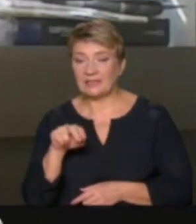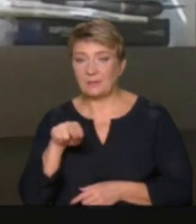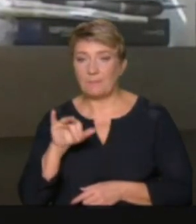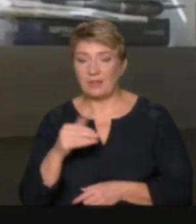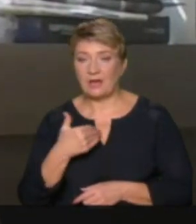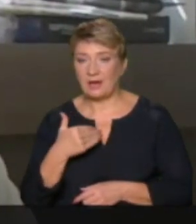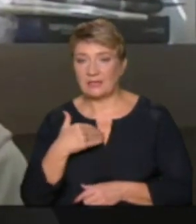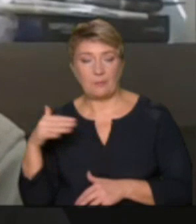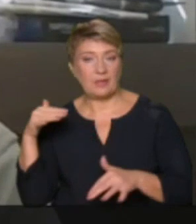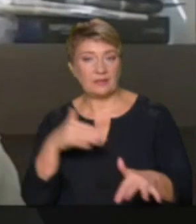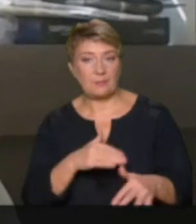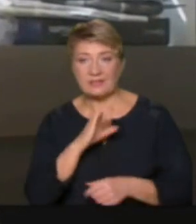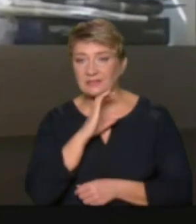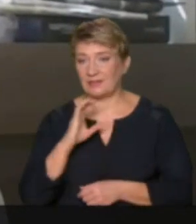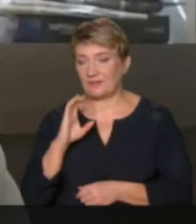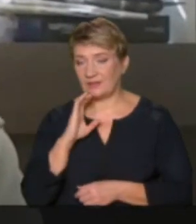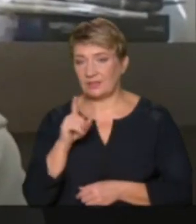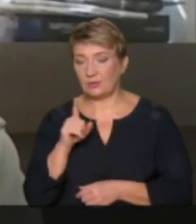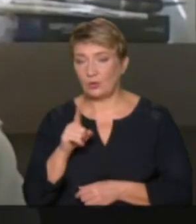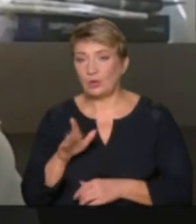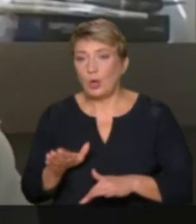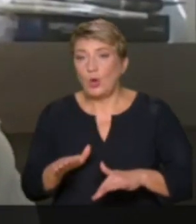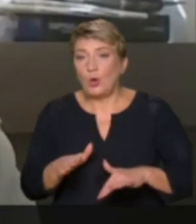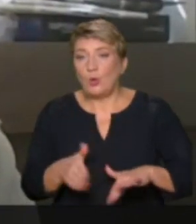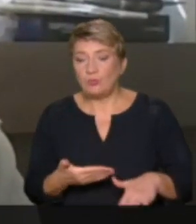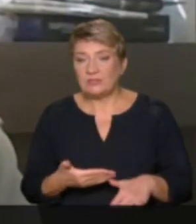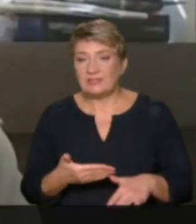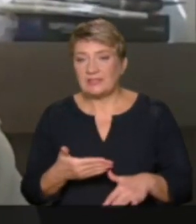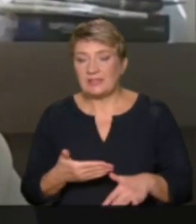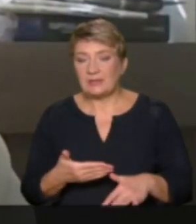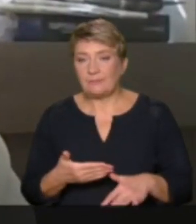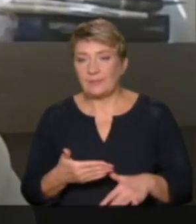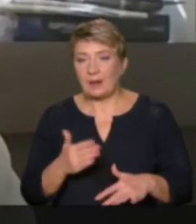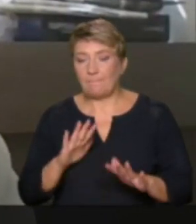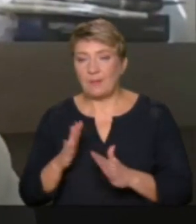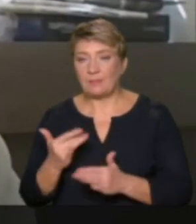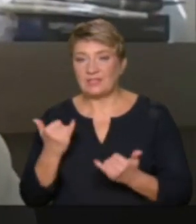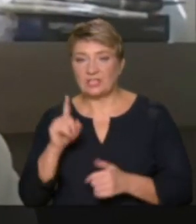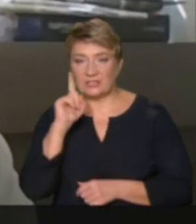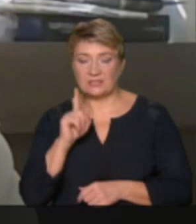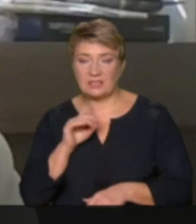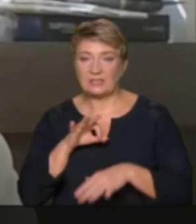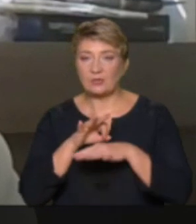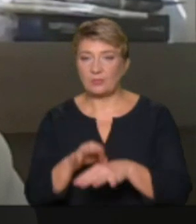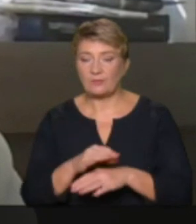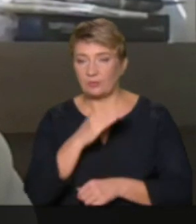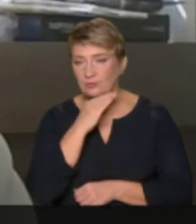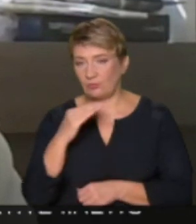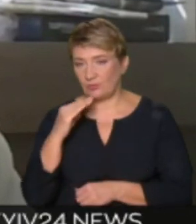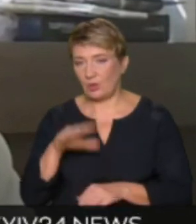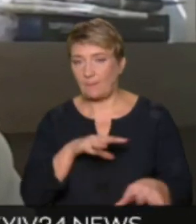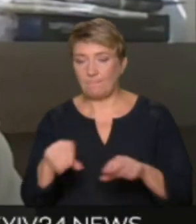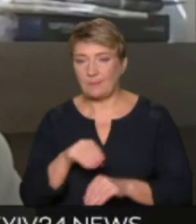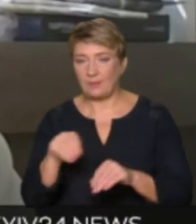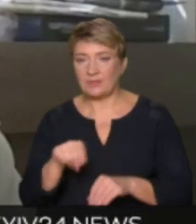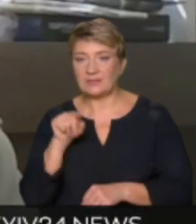она упустила свой момент, когда можно было застать Израиль врасплох. Сейчас Израиль уже провел мобилизацию, там стоят